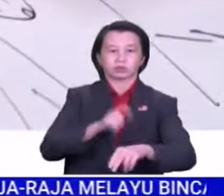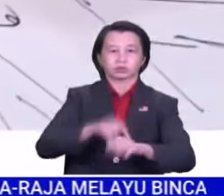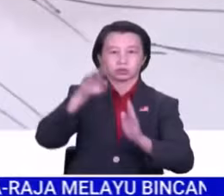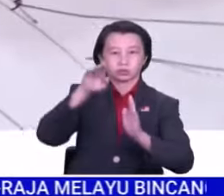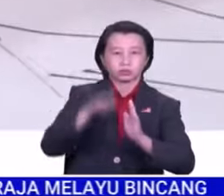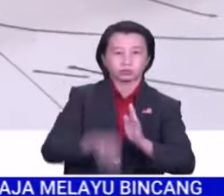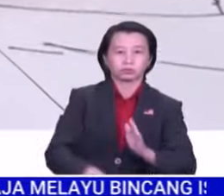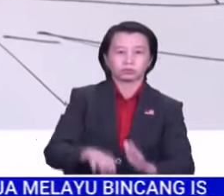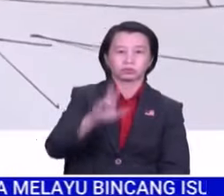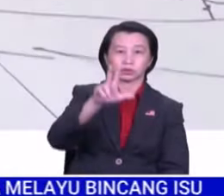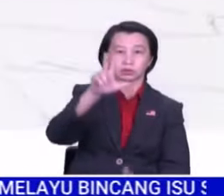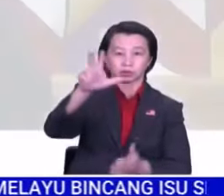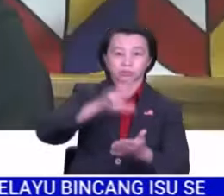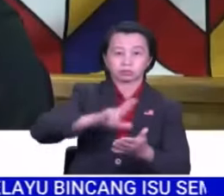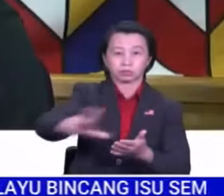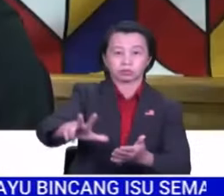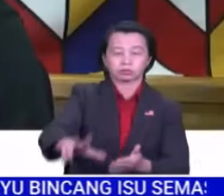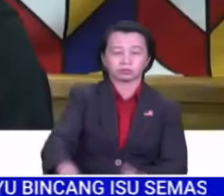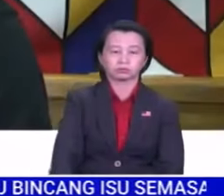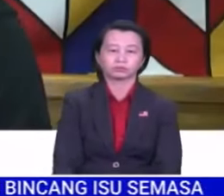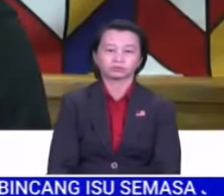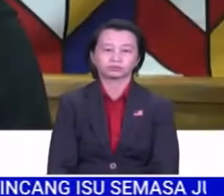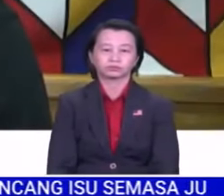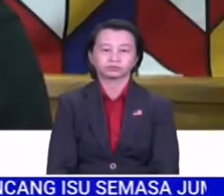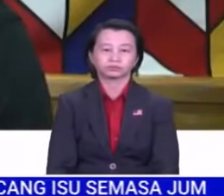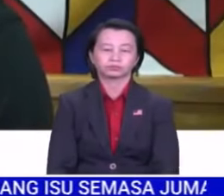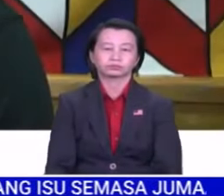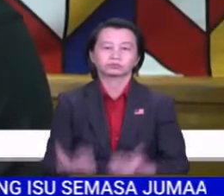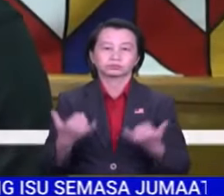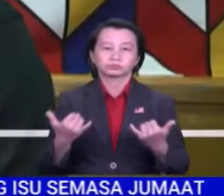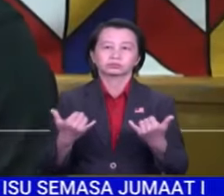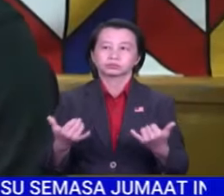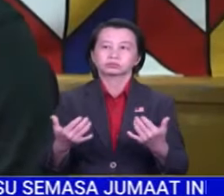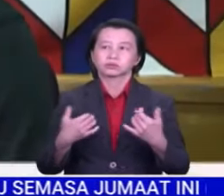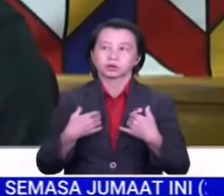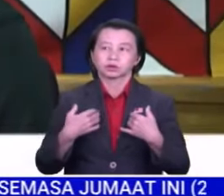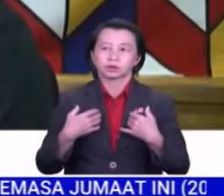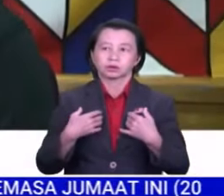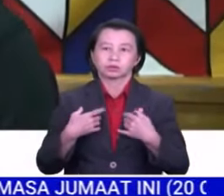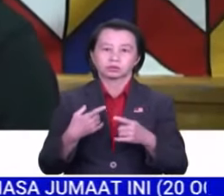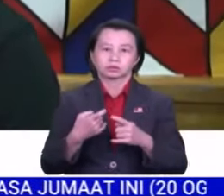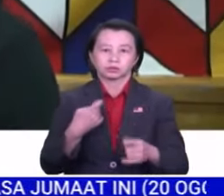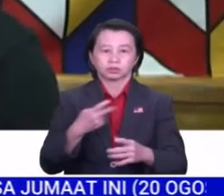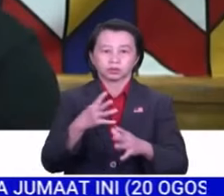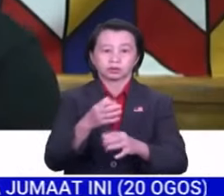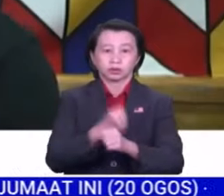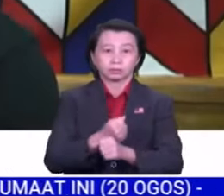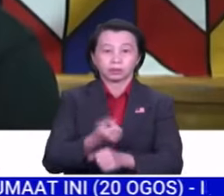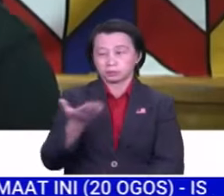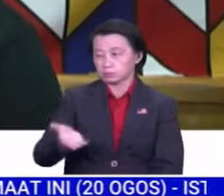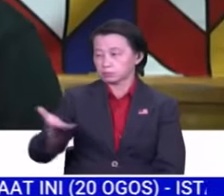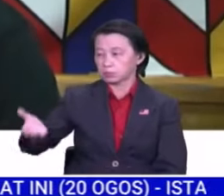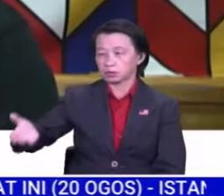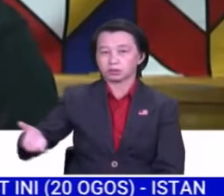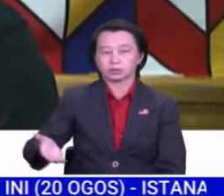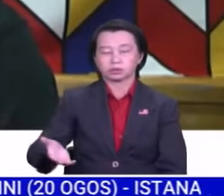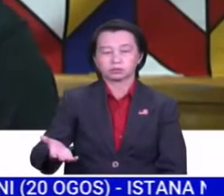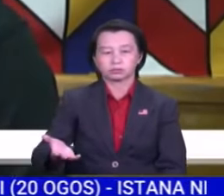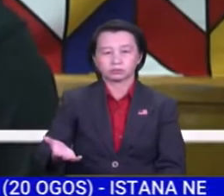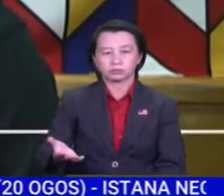kurang daripada 3 minggu. Kesukarannya tu adalah dari segi kita nak dapatkan material. Dengan